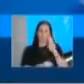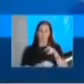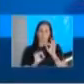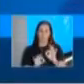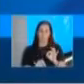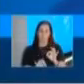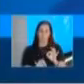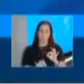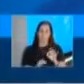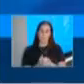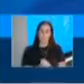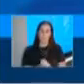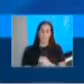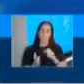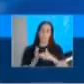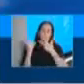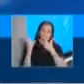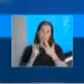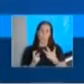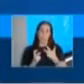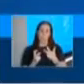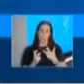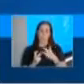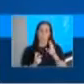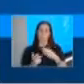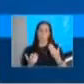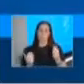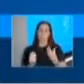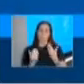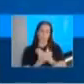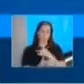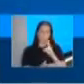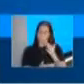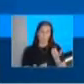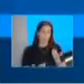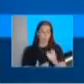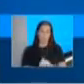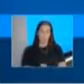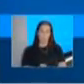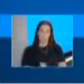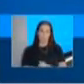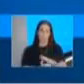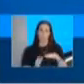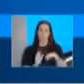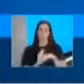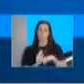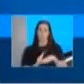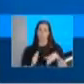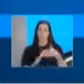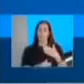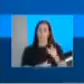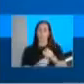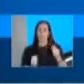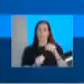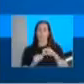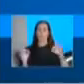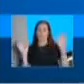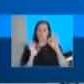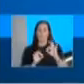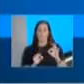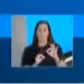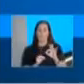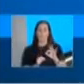באמת למה לצפות ויש איזו בשורה. אבל גם חוקק חוק שלאחר מכן לא הוסיפו לו שום